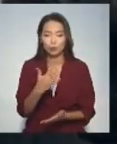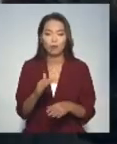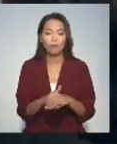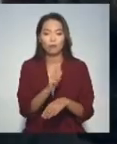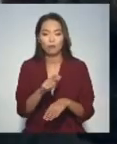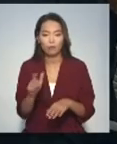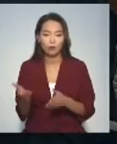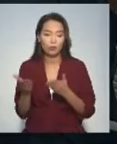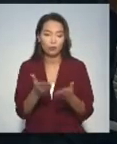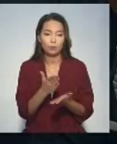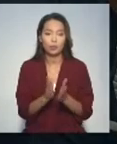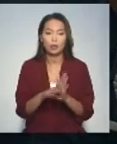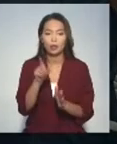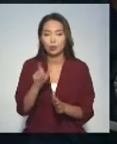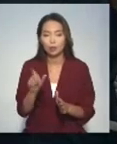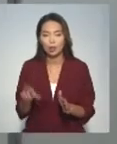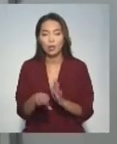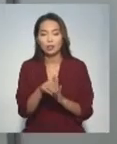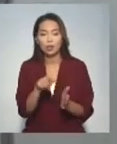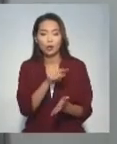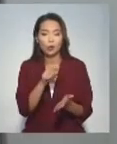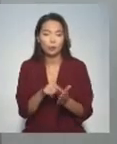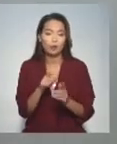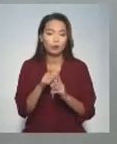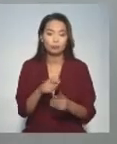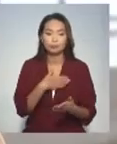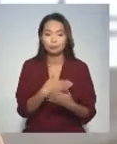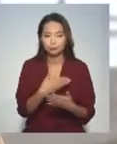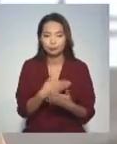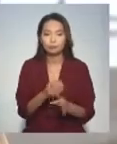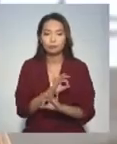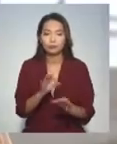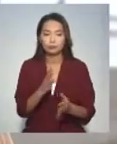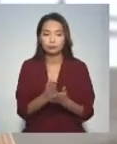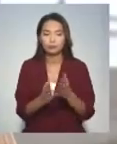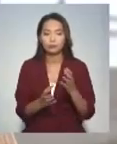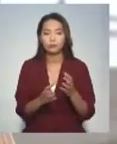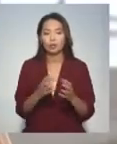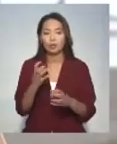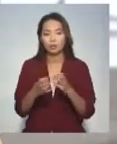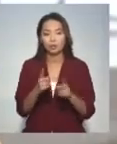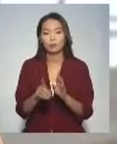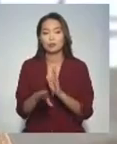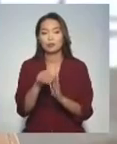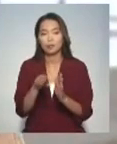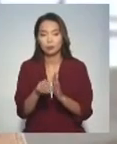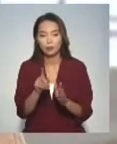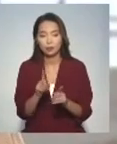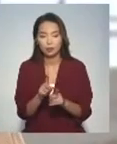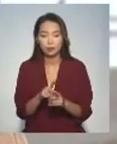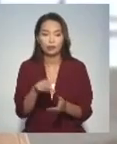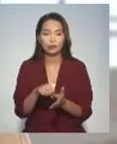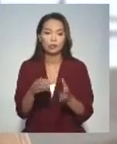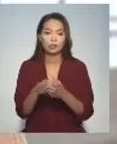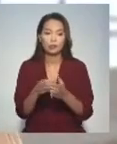тартылған. Штабқа сайлаушылар сауалдар мен ұсыныстарын белсенді жолдауда. Халықаралық сайлау эксперттері де штабтарға